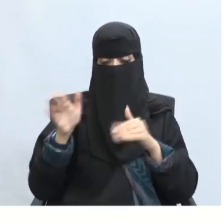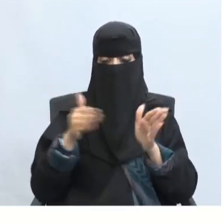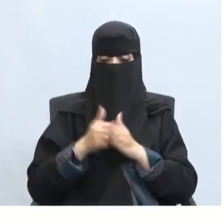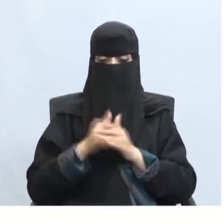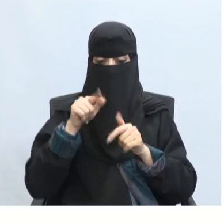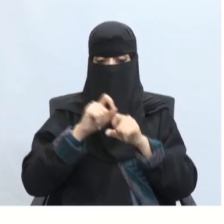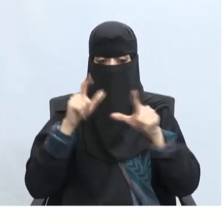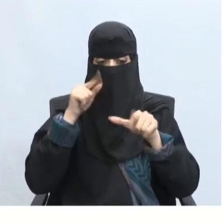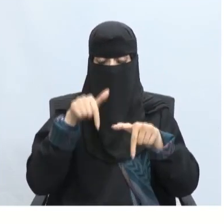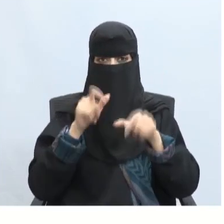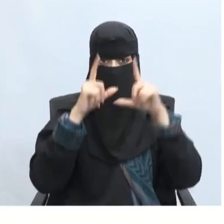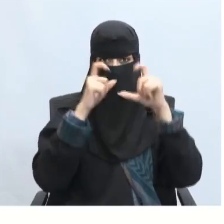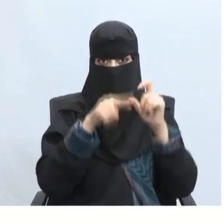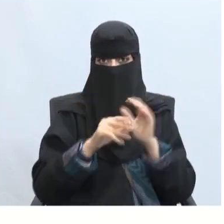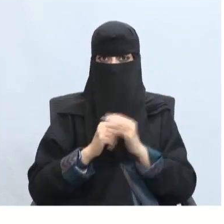معنا في